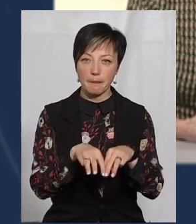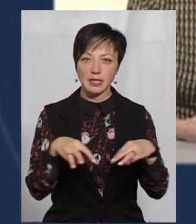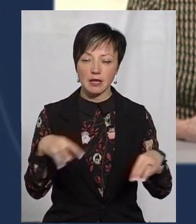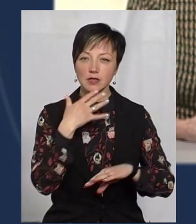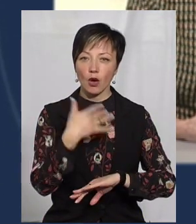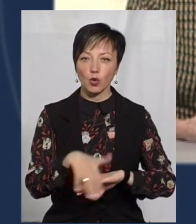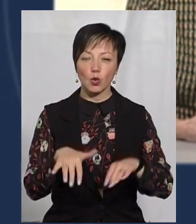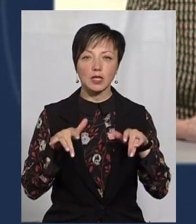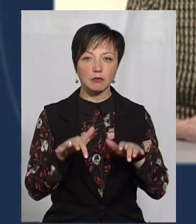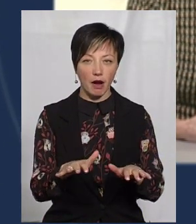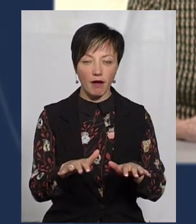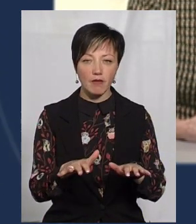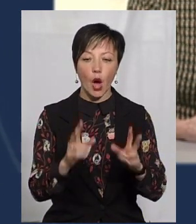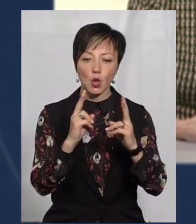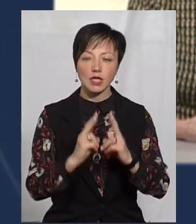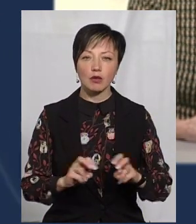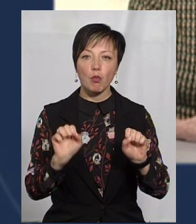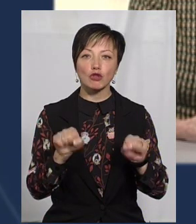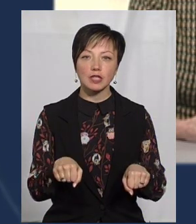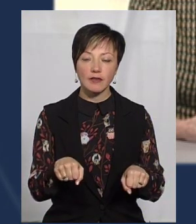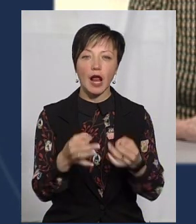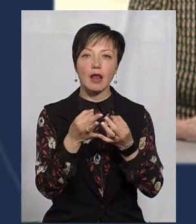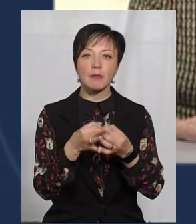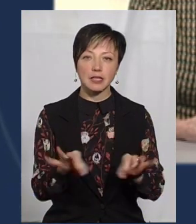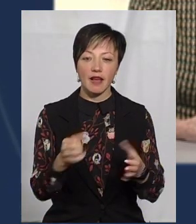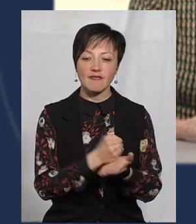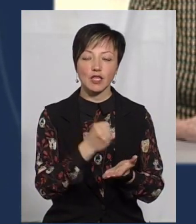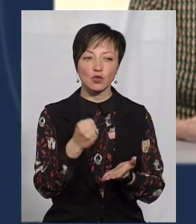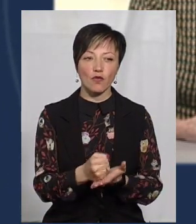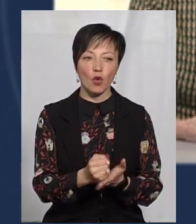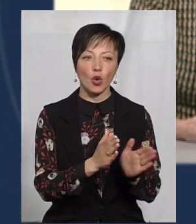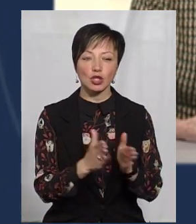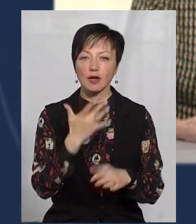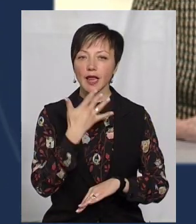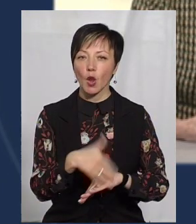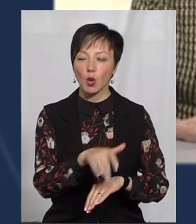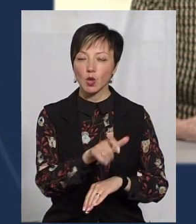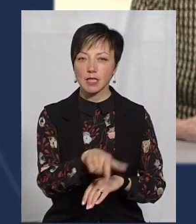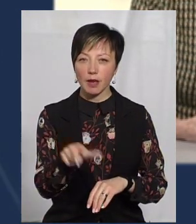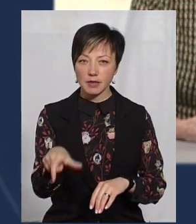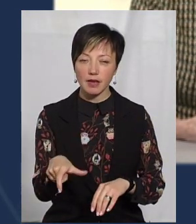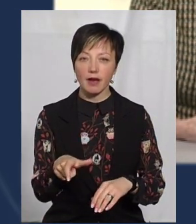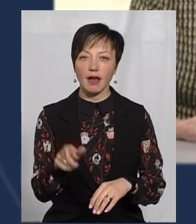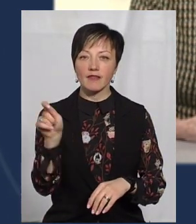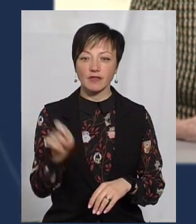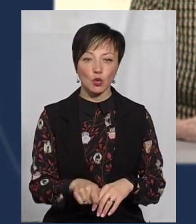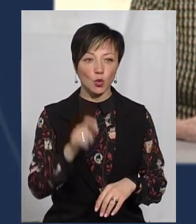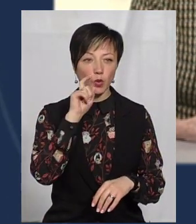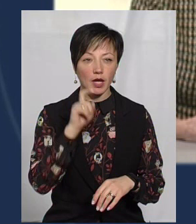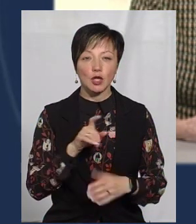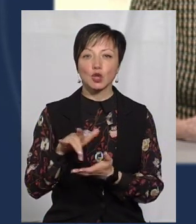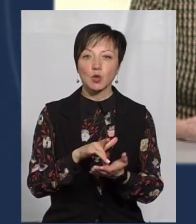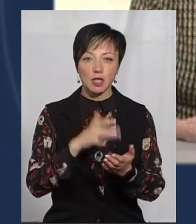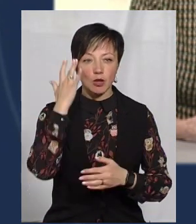Міністерству закордонних справ розглянути можливість лібералізації візового режиму для іноземців, які відвідують Україну